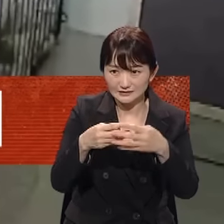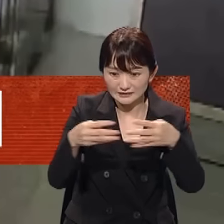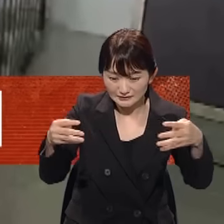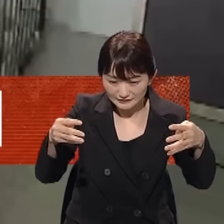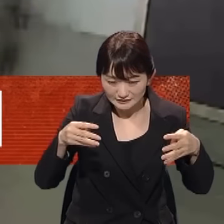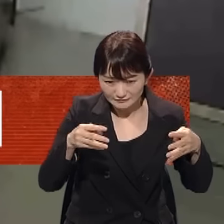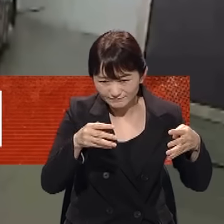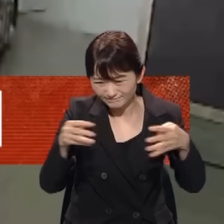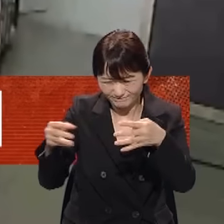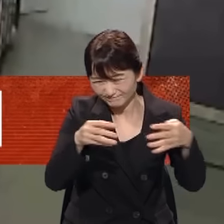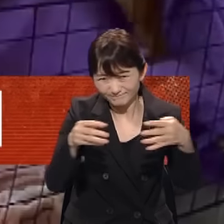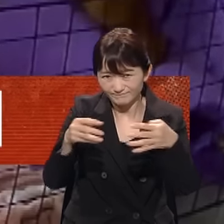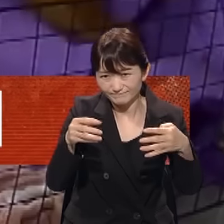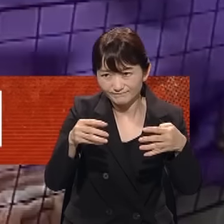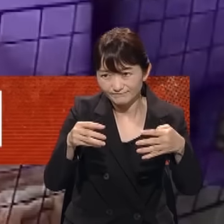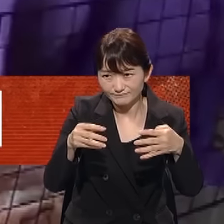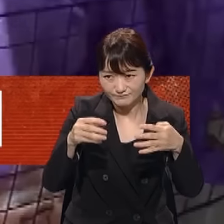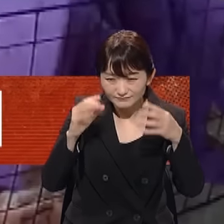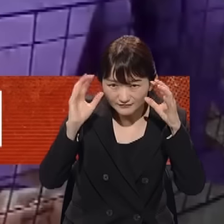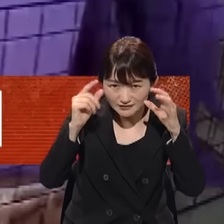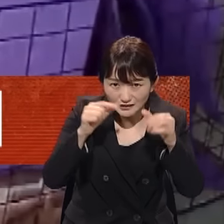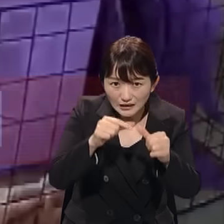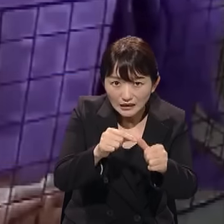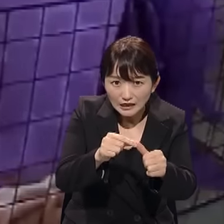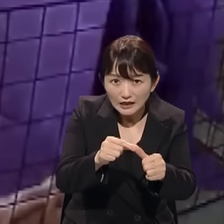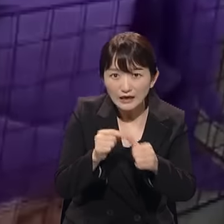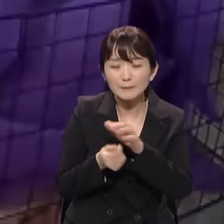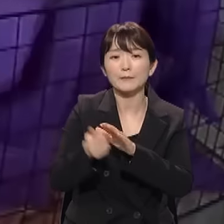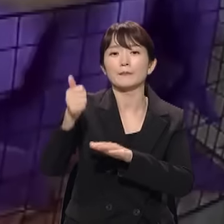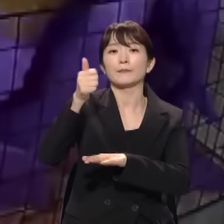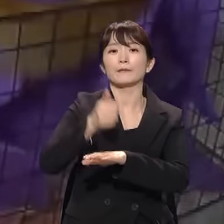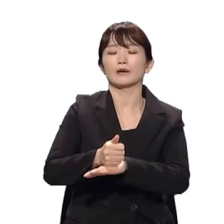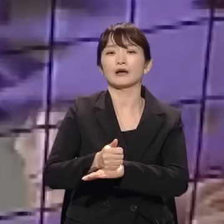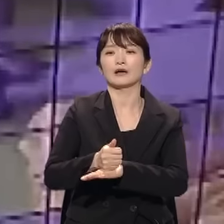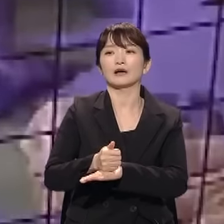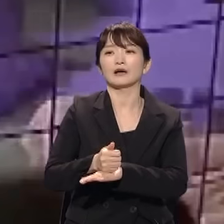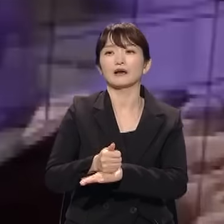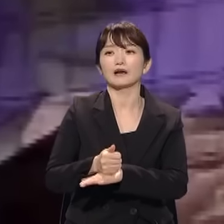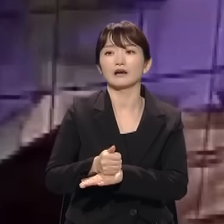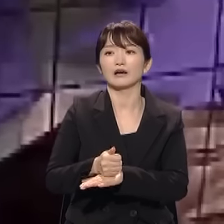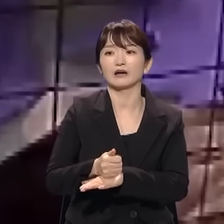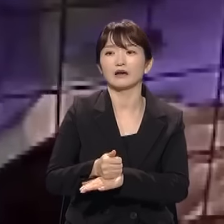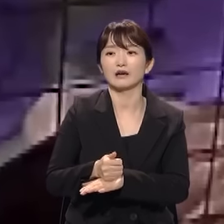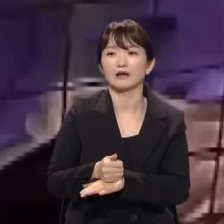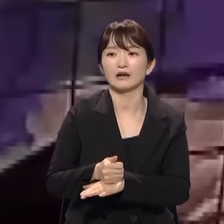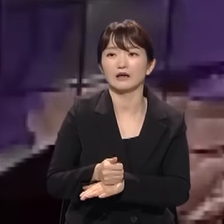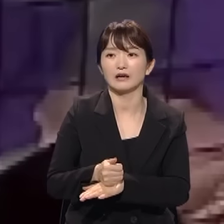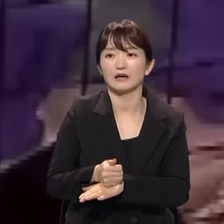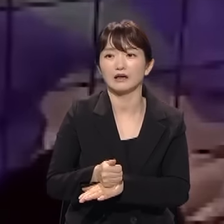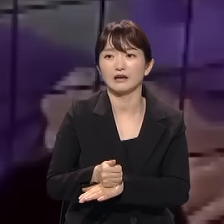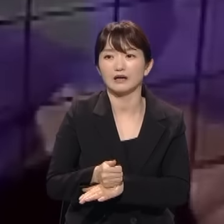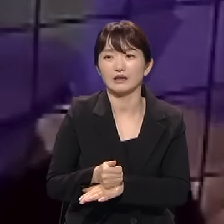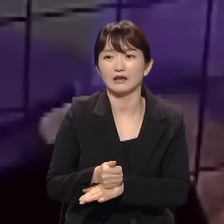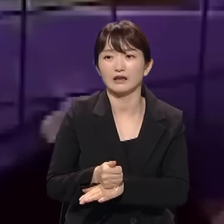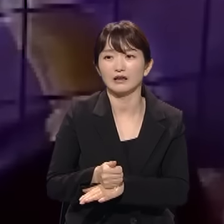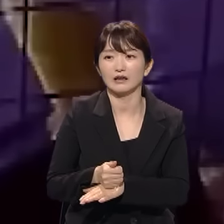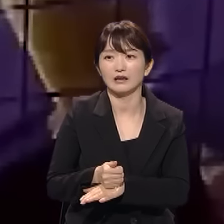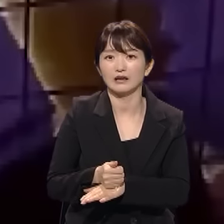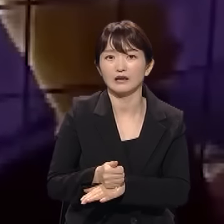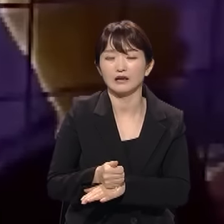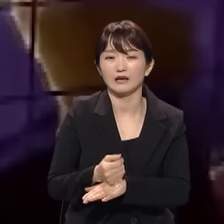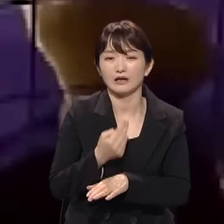울타리를 뒤흔듭니다. 세상에. 마침내 새끼 강아지를 구하는 데 성공했는데요. 나왔어, 나왔어. 가슴을 진정시키면서